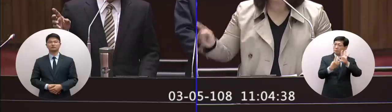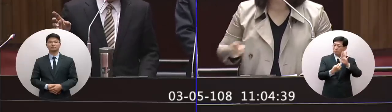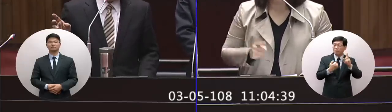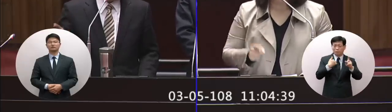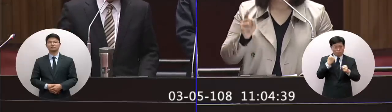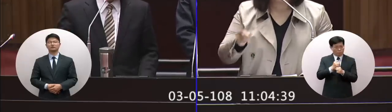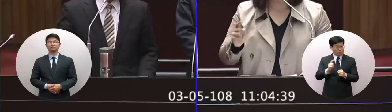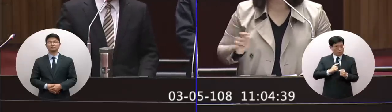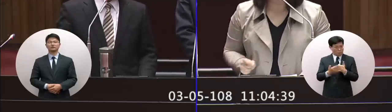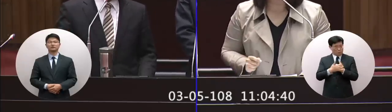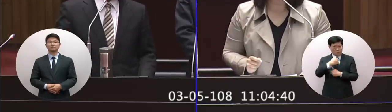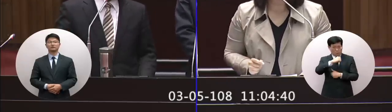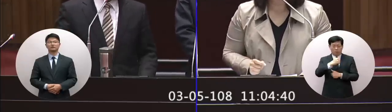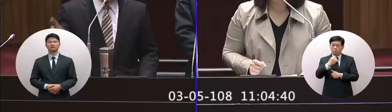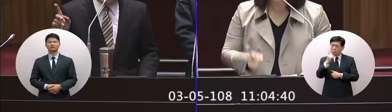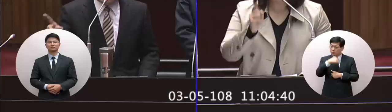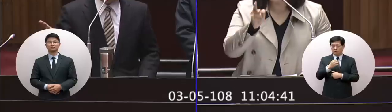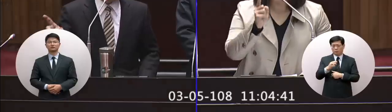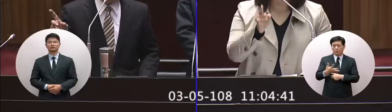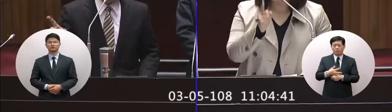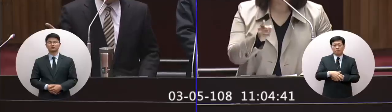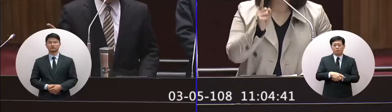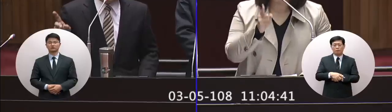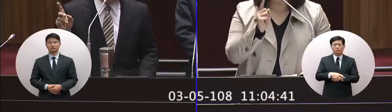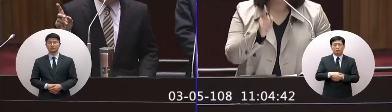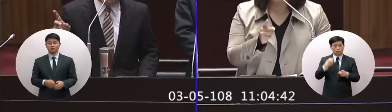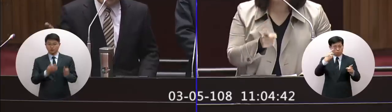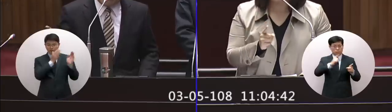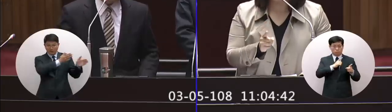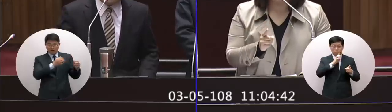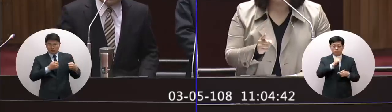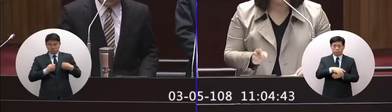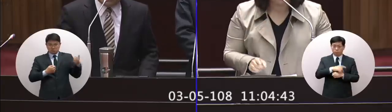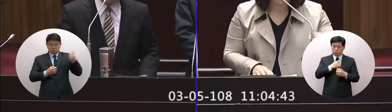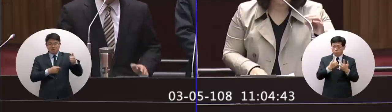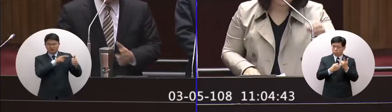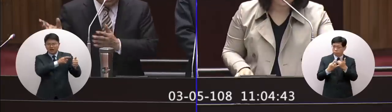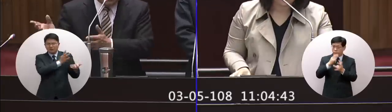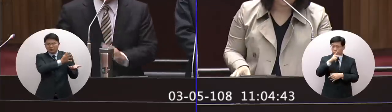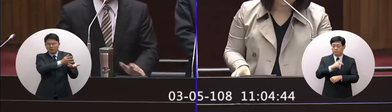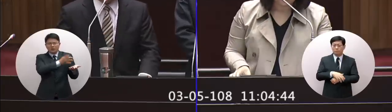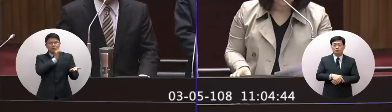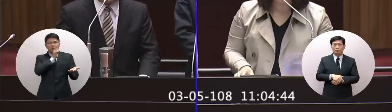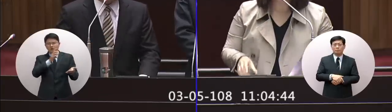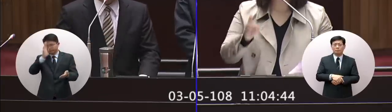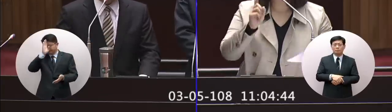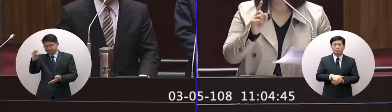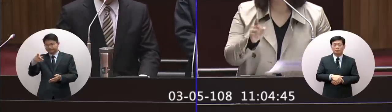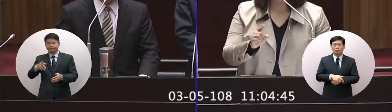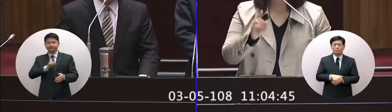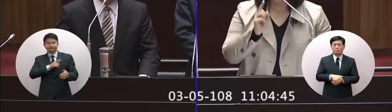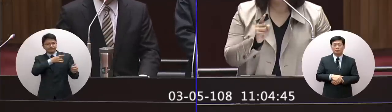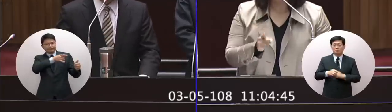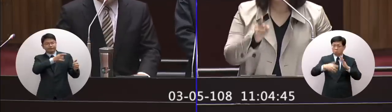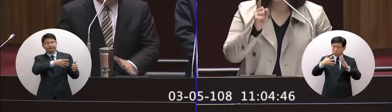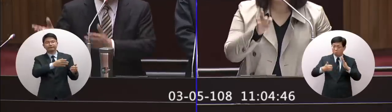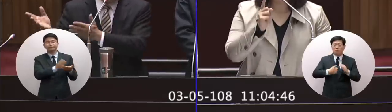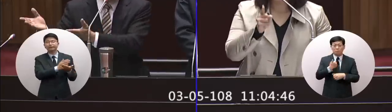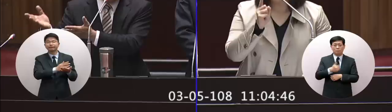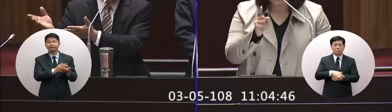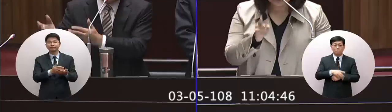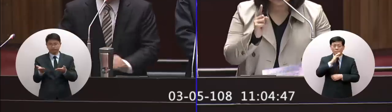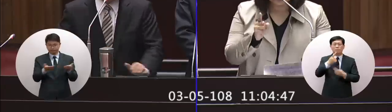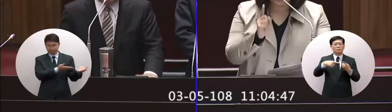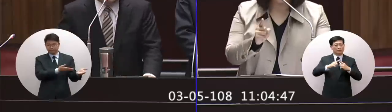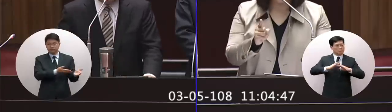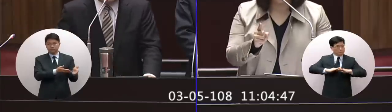为做哪些对台湾好，为什么不行？ 那对于习近平所讲这些，请你批评一下。 真的，院长，我觉得应